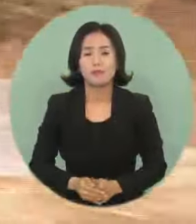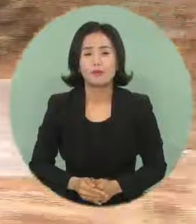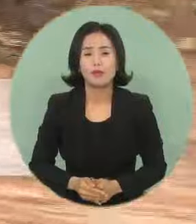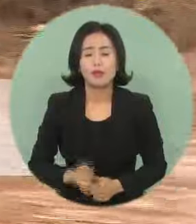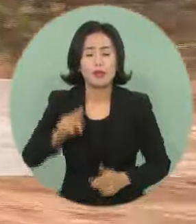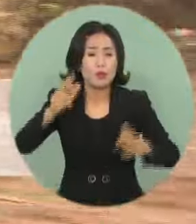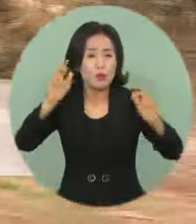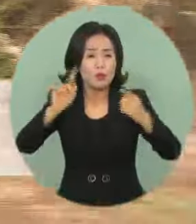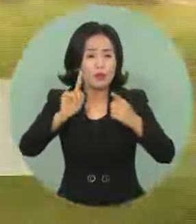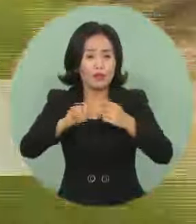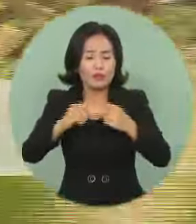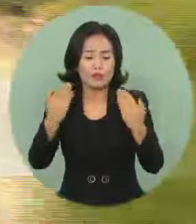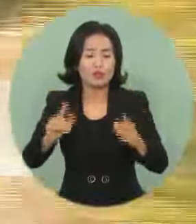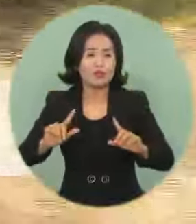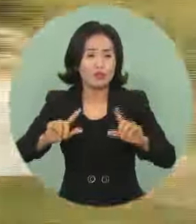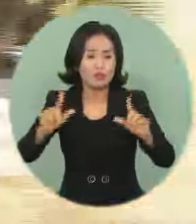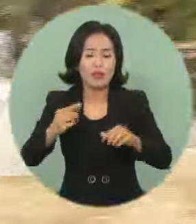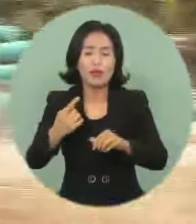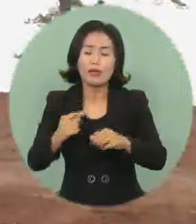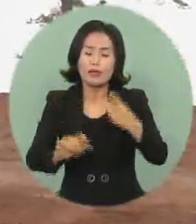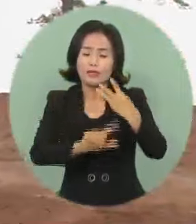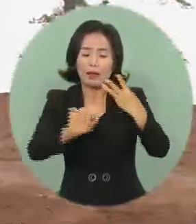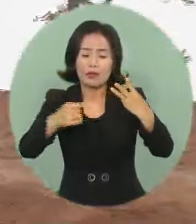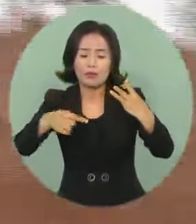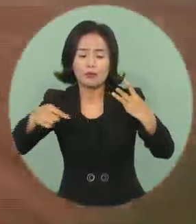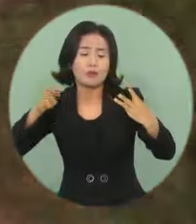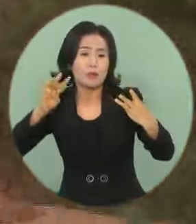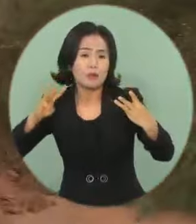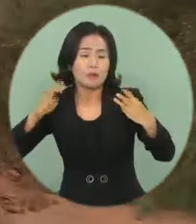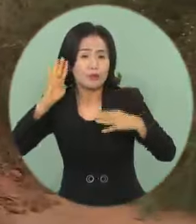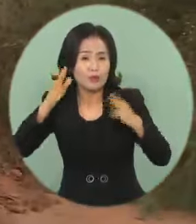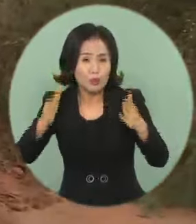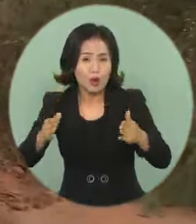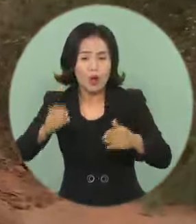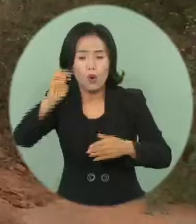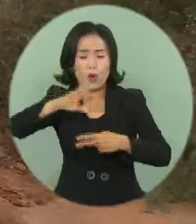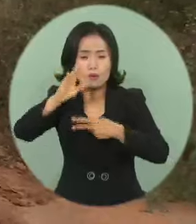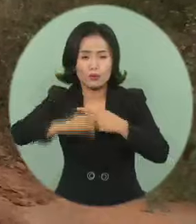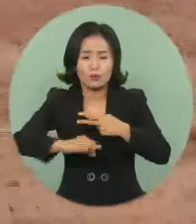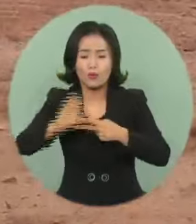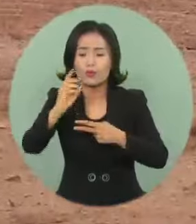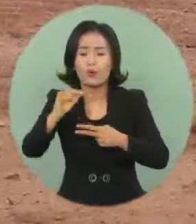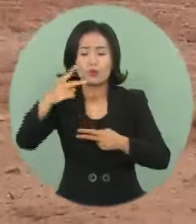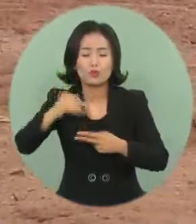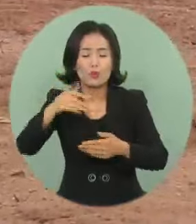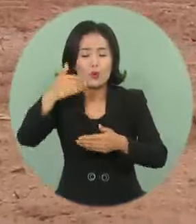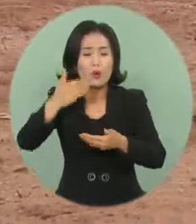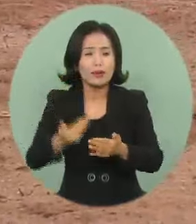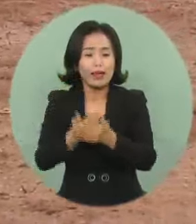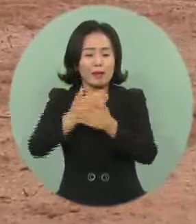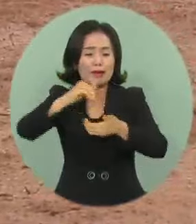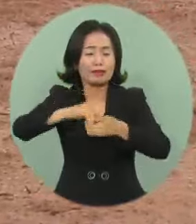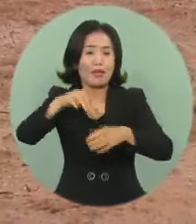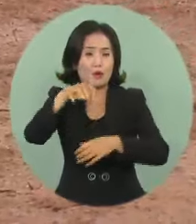이 업체들은 연휴 기간이었던 지난달 1일부터 사흘간 광주 서구 용두동 개발 제한구역에